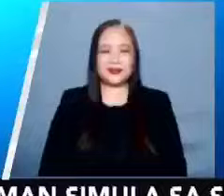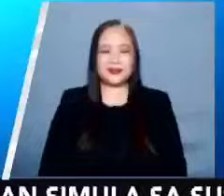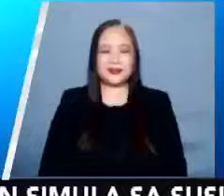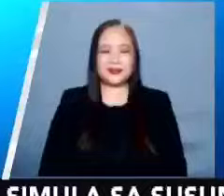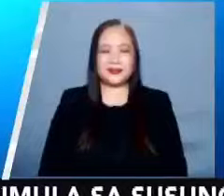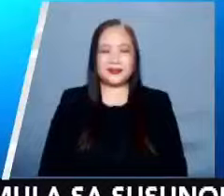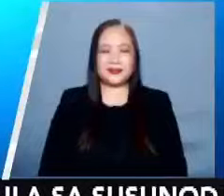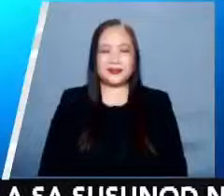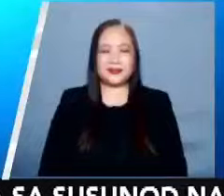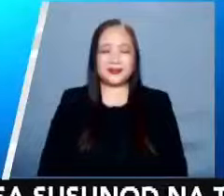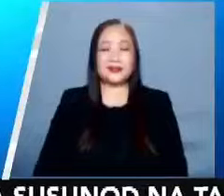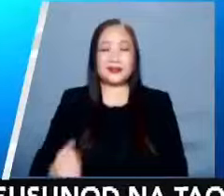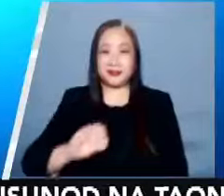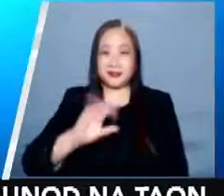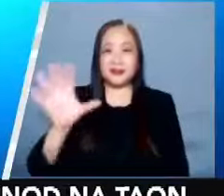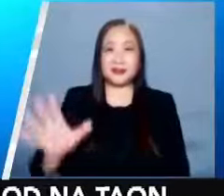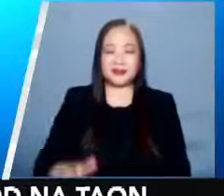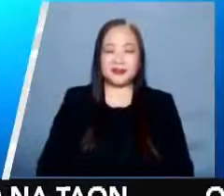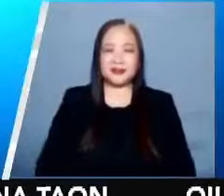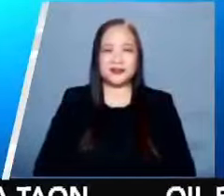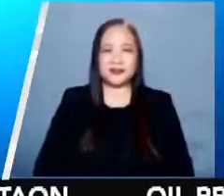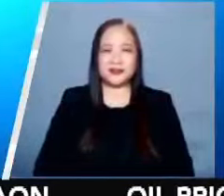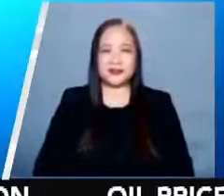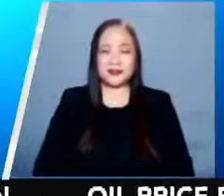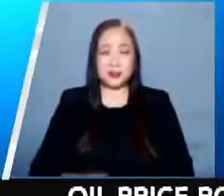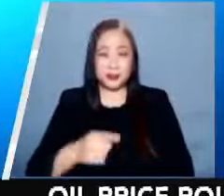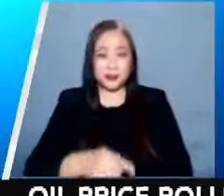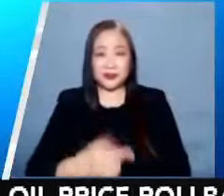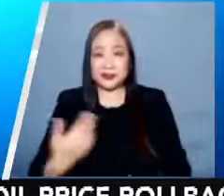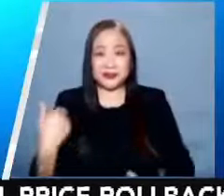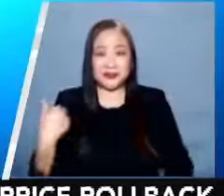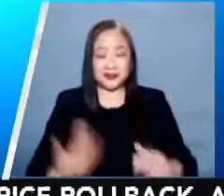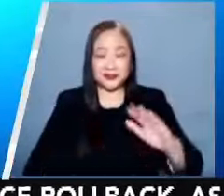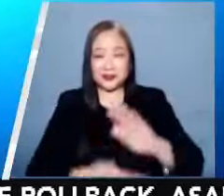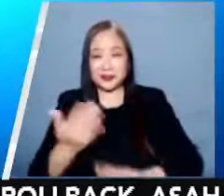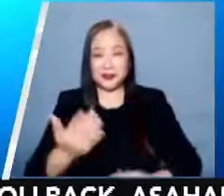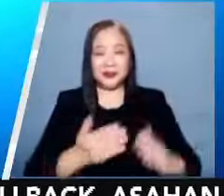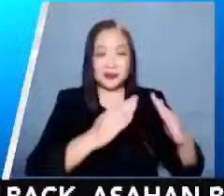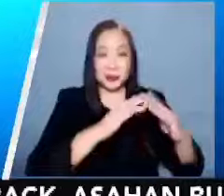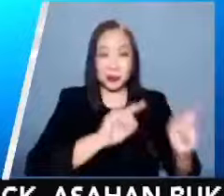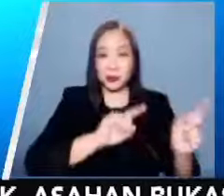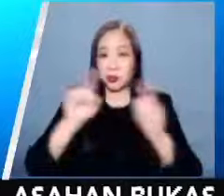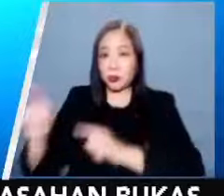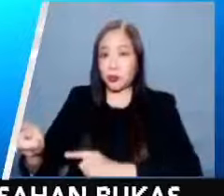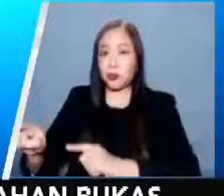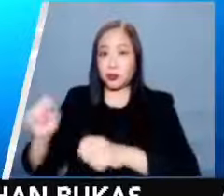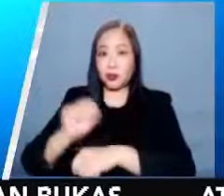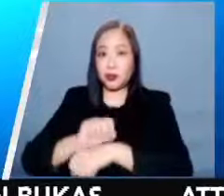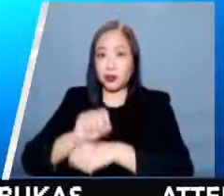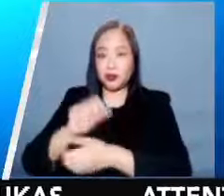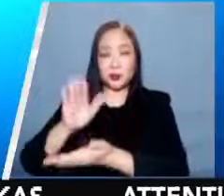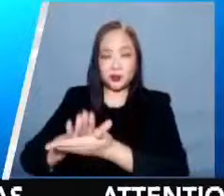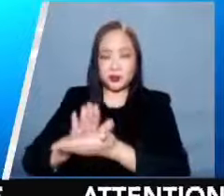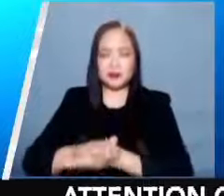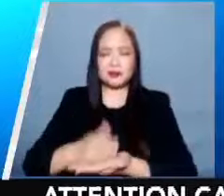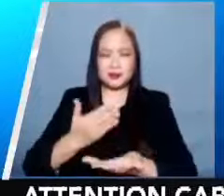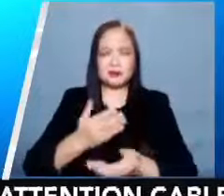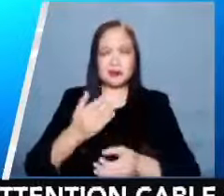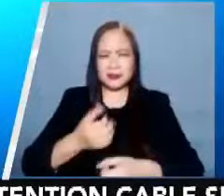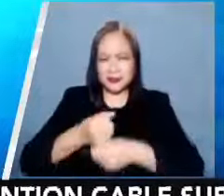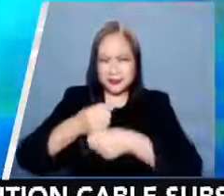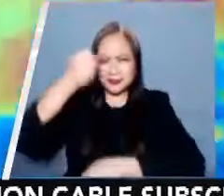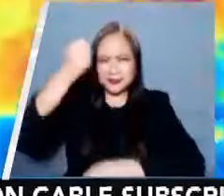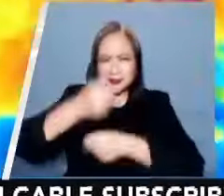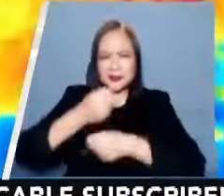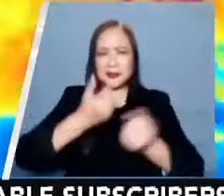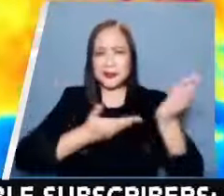Magandang umaga mga kapuso. Sa mga palis-palampo ng bahay, papunta sa trabaho, eskwela, huwag pong kalimutang magdala ng payong dahil nakataas po ngayon ang